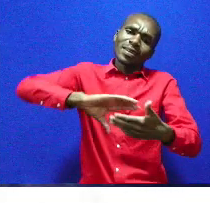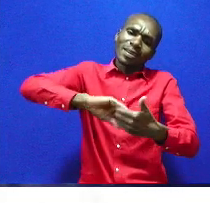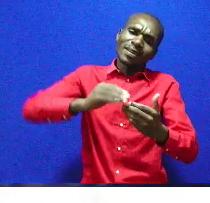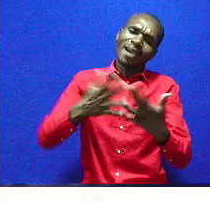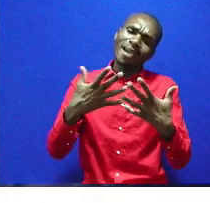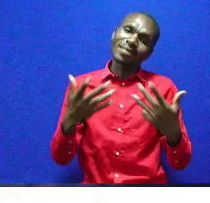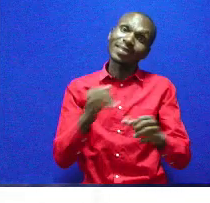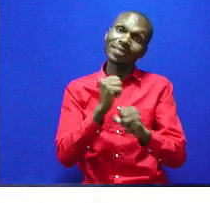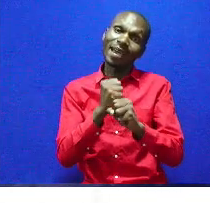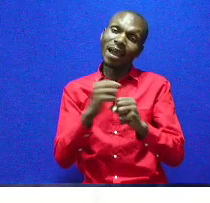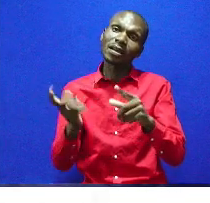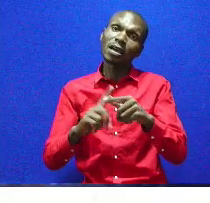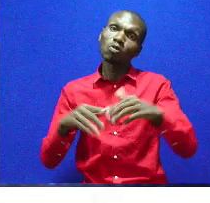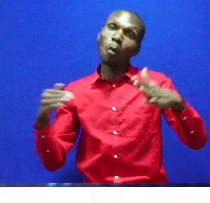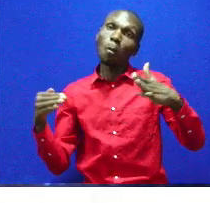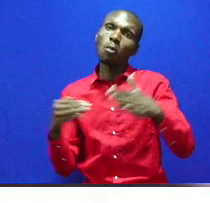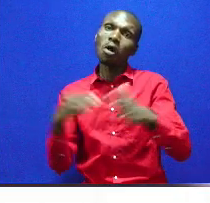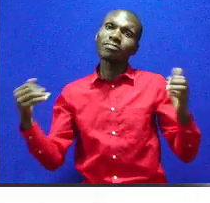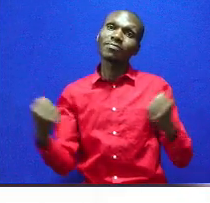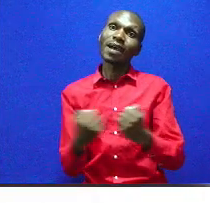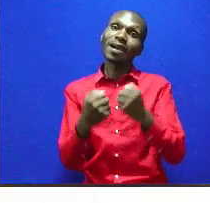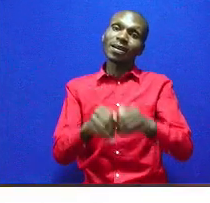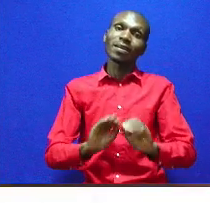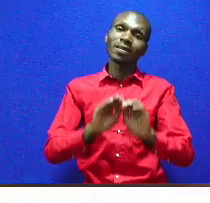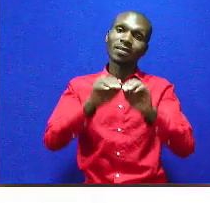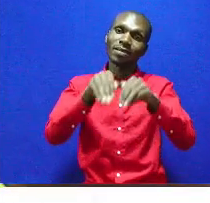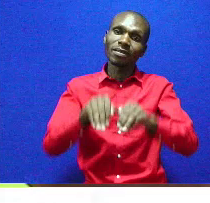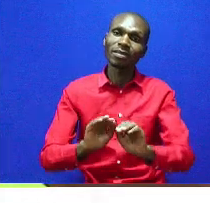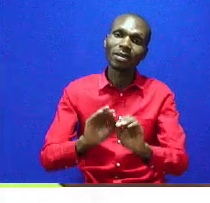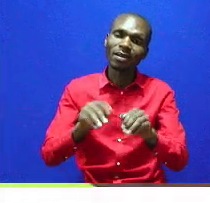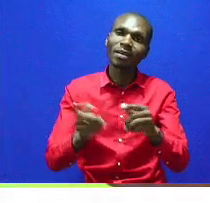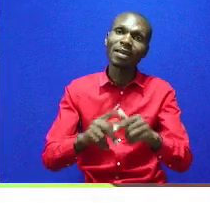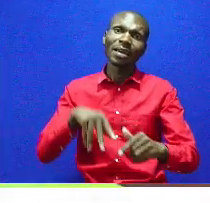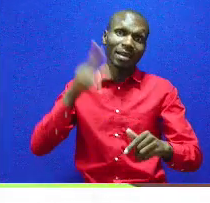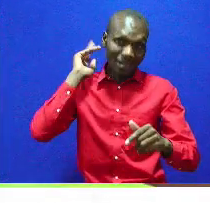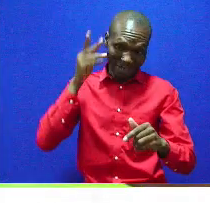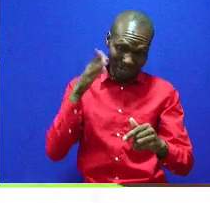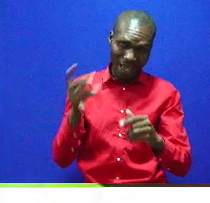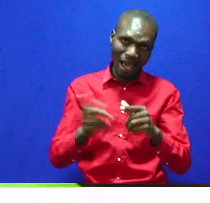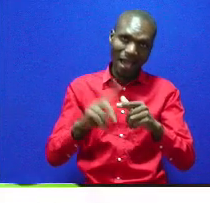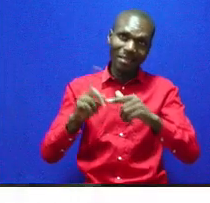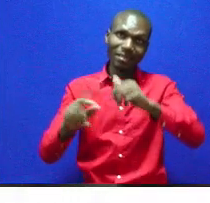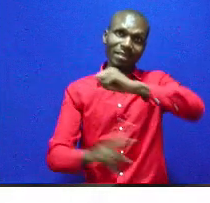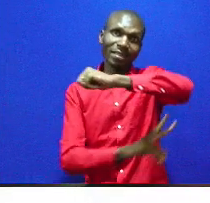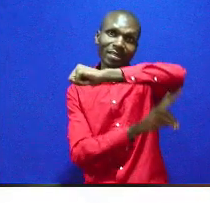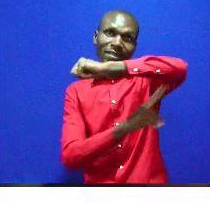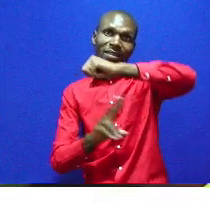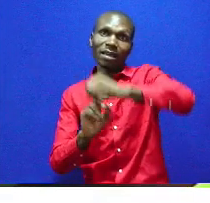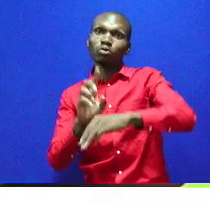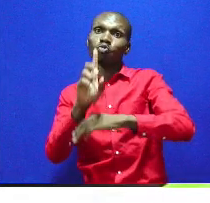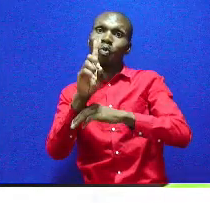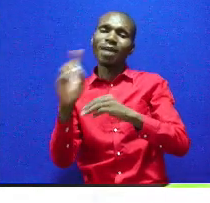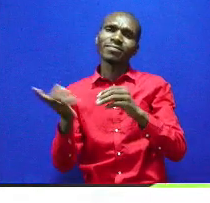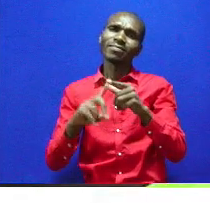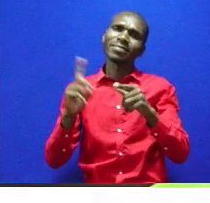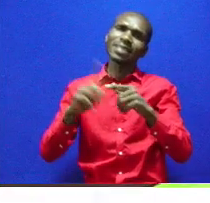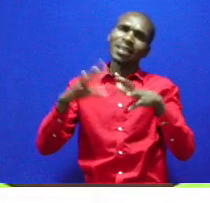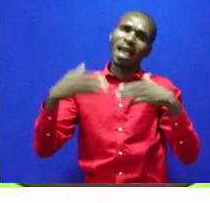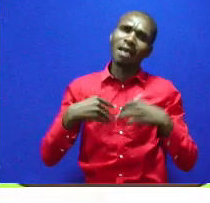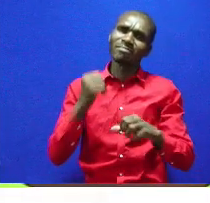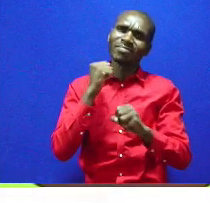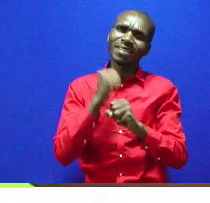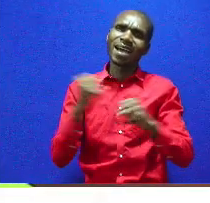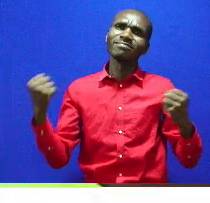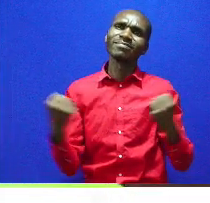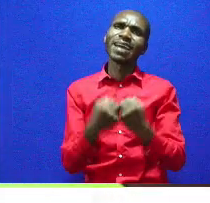kore kibira nyari kutangabu na chipams. Kisii iga iga kwa ase junction ya Daraja Moja. Tuwabere toko nyara